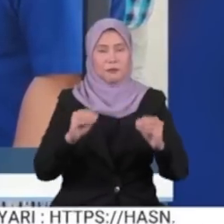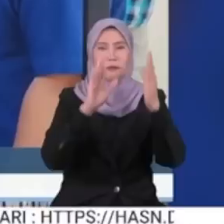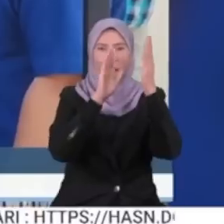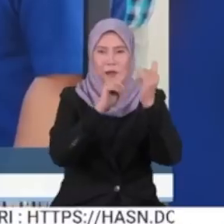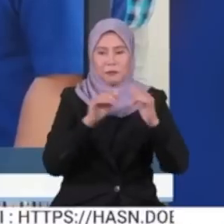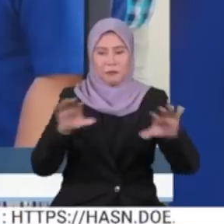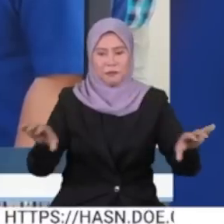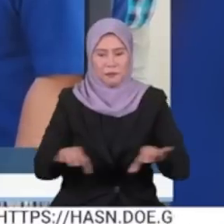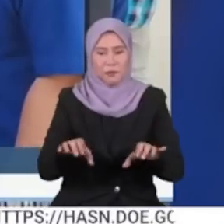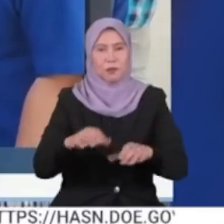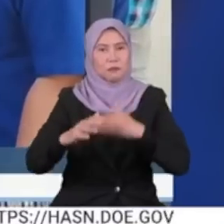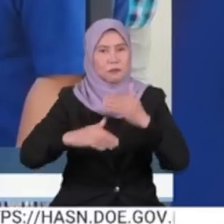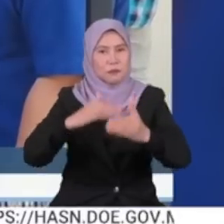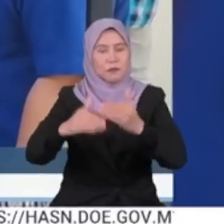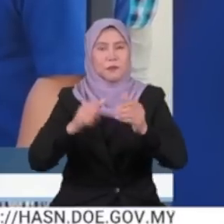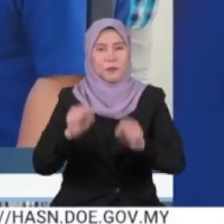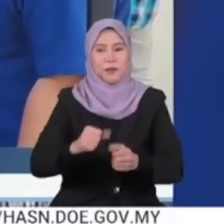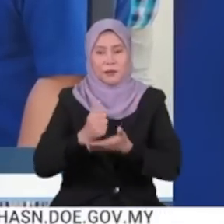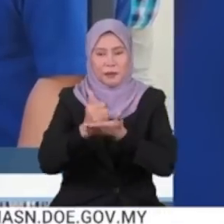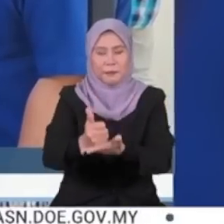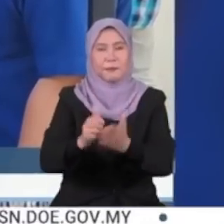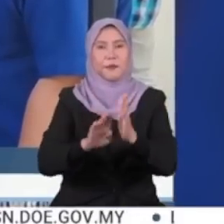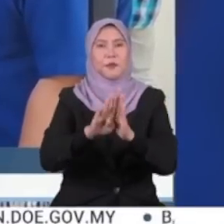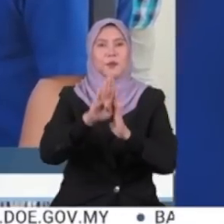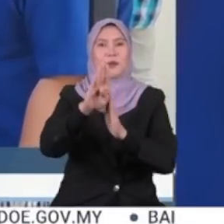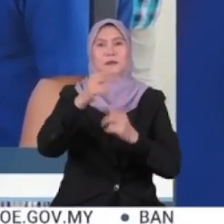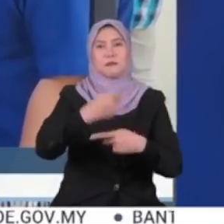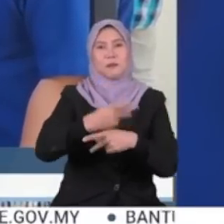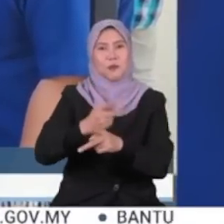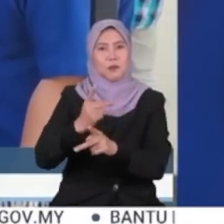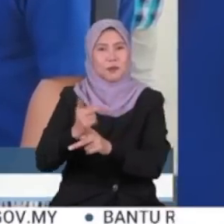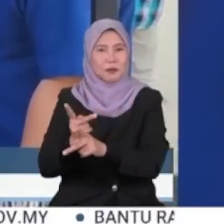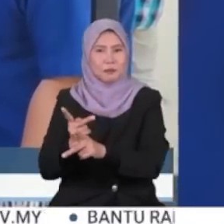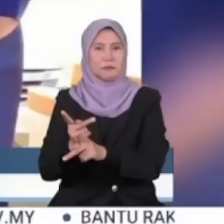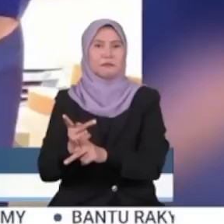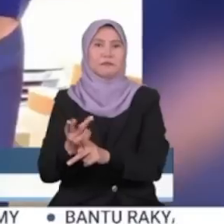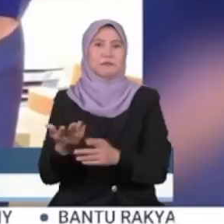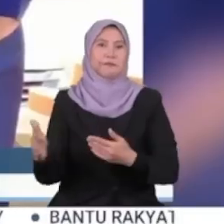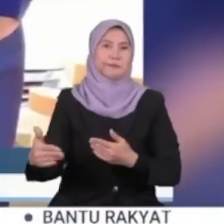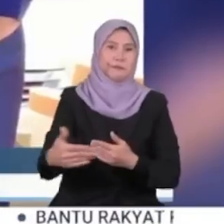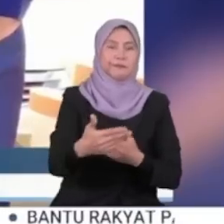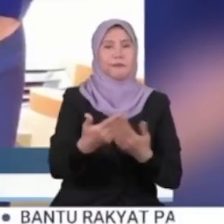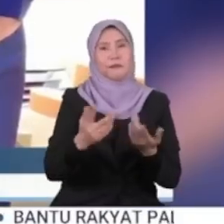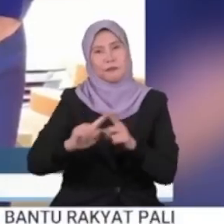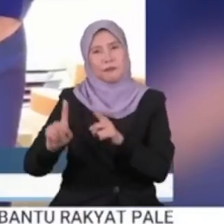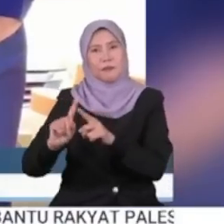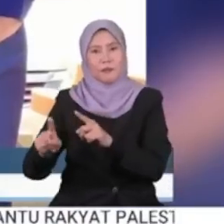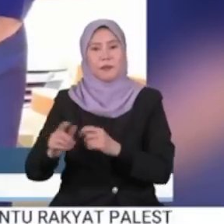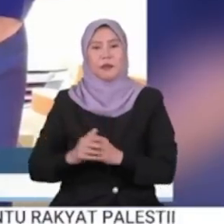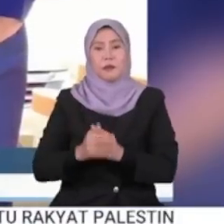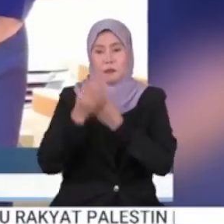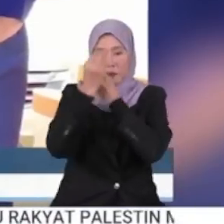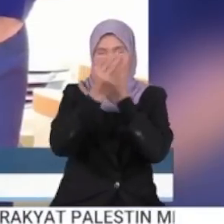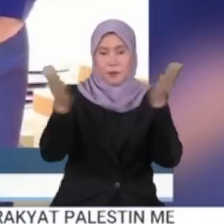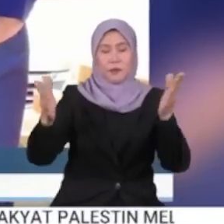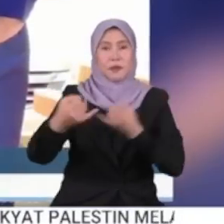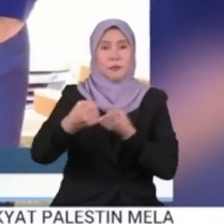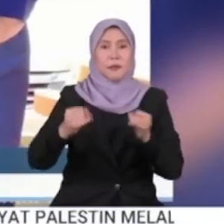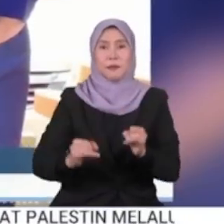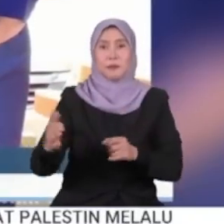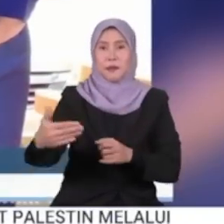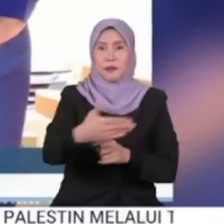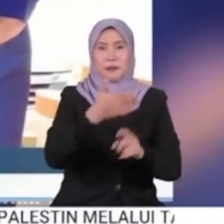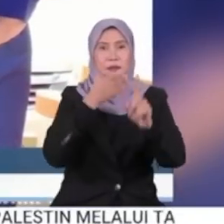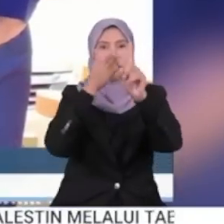diharap pelaksanaannya akan membantu pembangunan produk-produk hiliran akuakultur. Isran turut memaklumkan Jabatan Perikanan